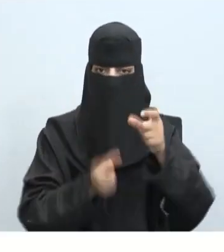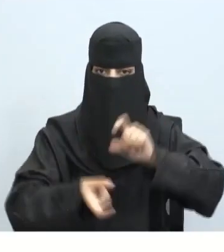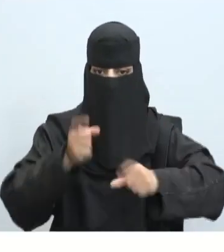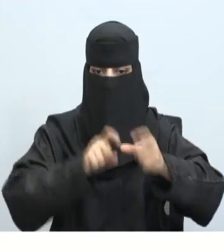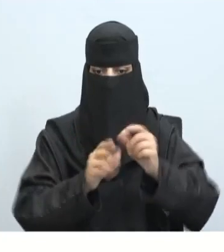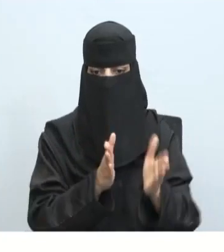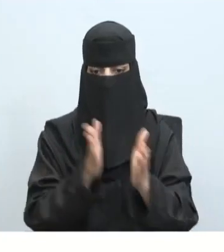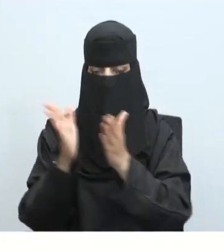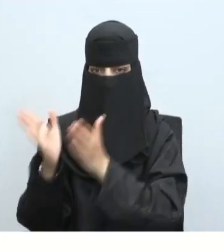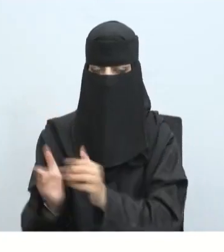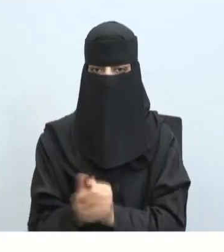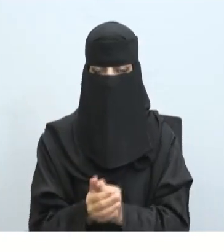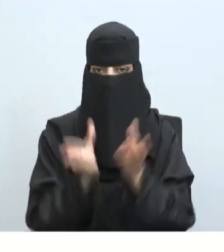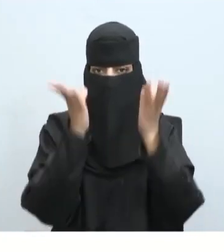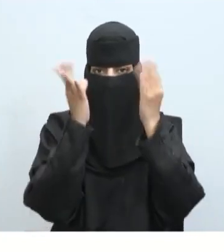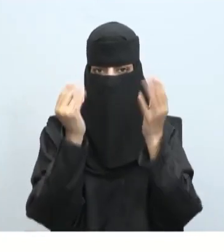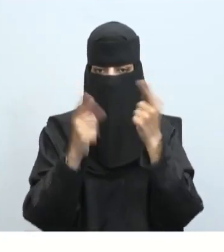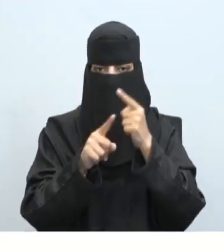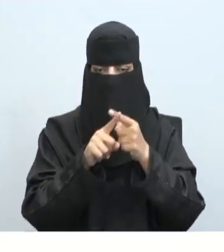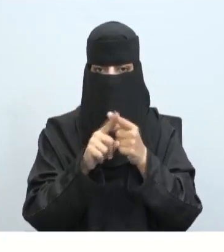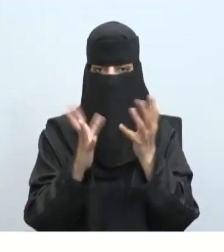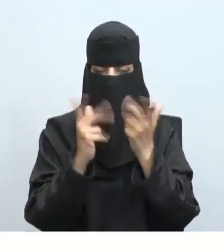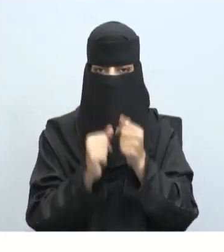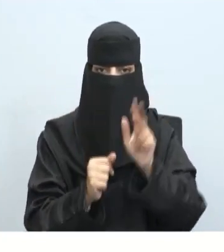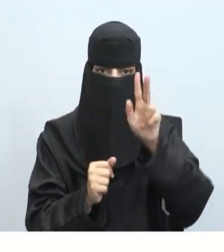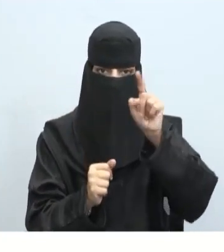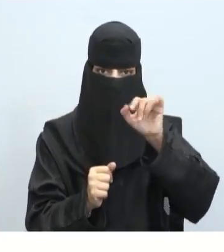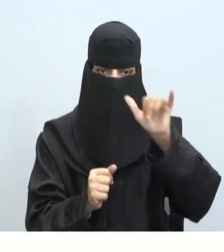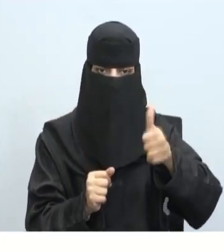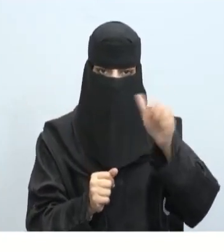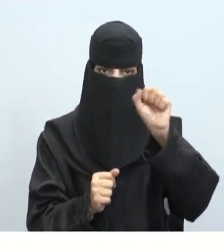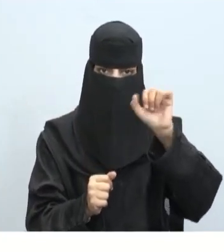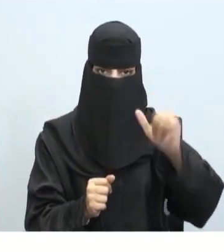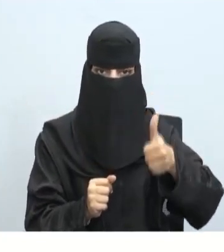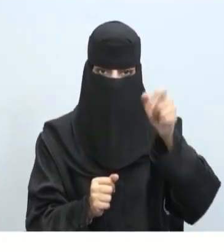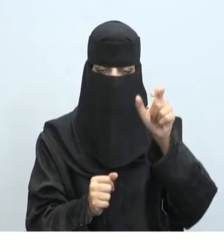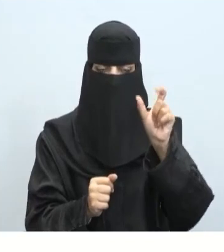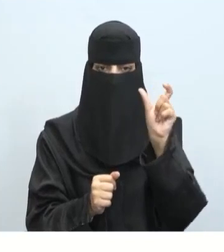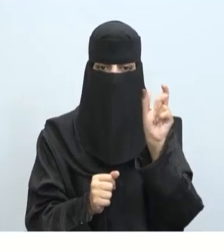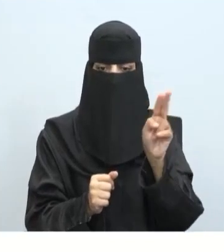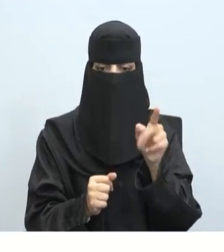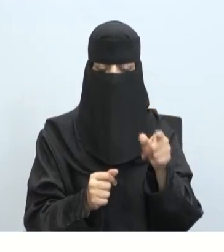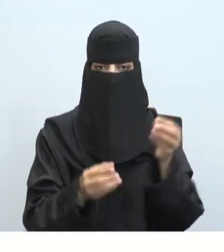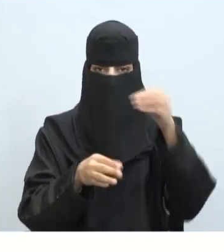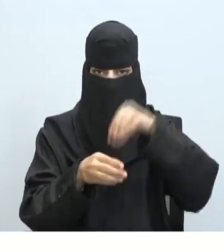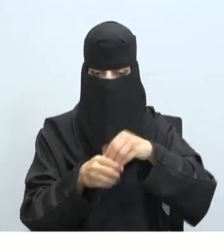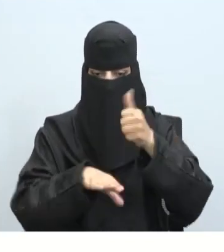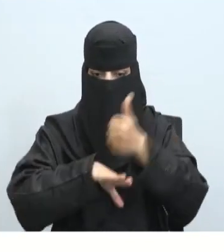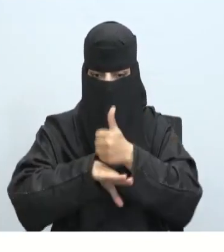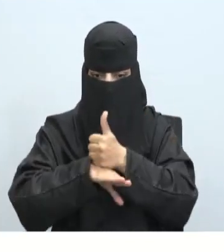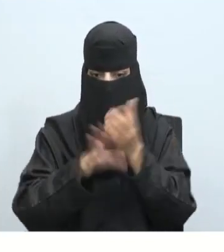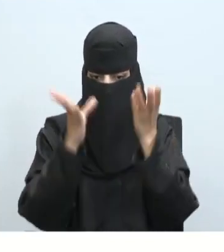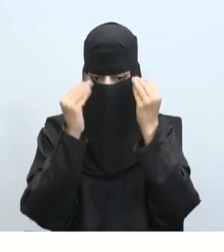الكيمياء علم الرياضيات علم الرياضيات وضع المسلمون اسس هذا العلم